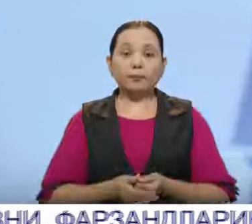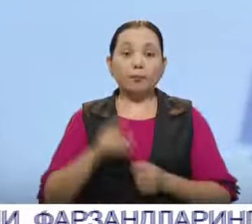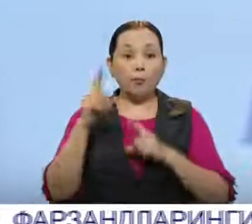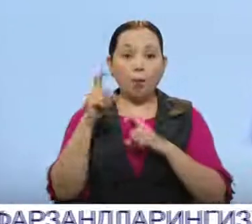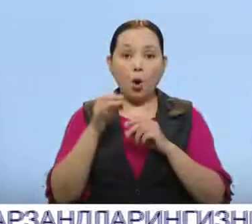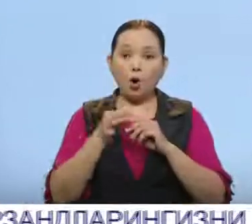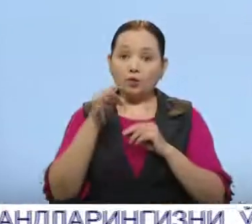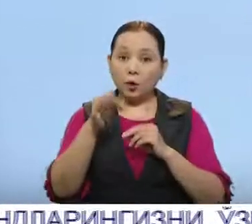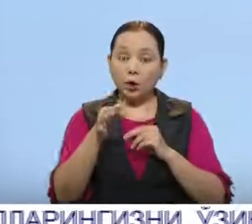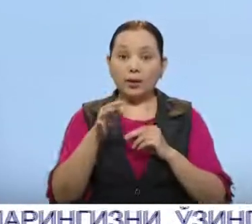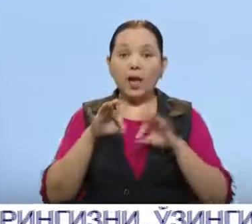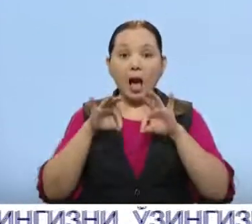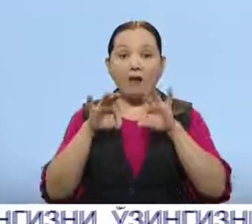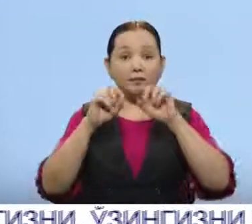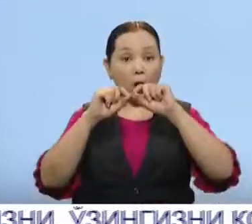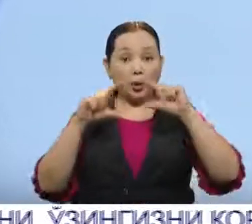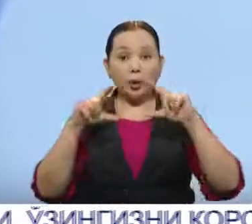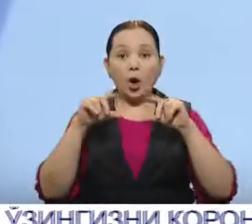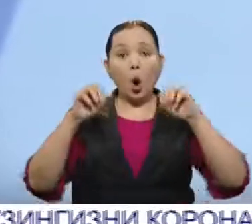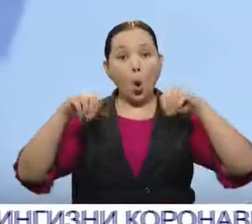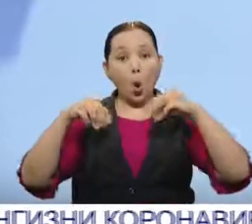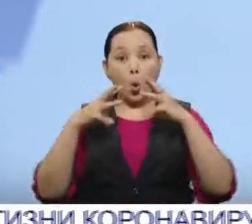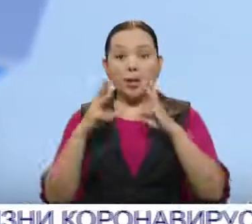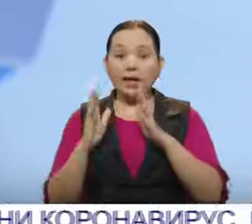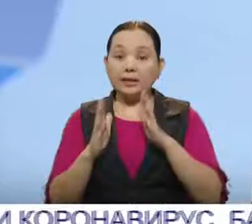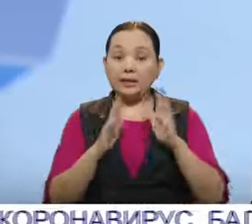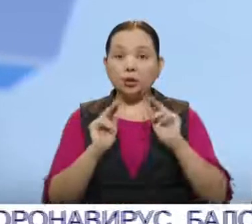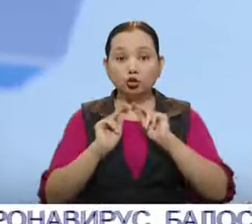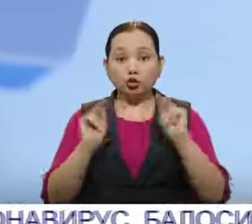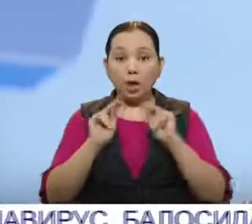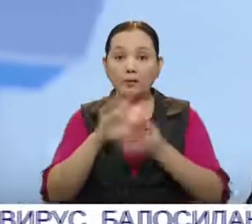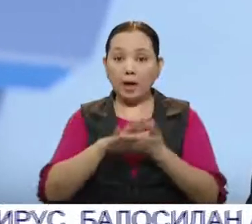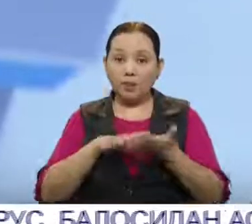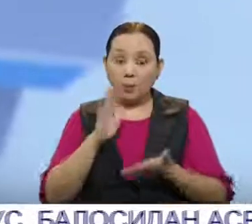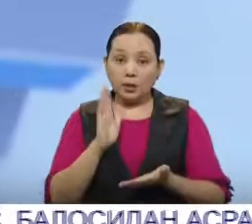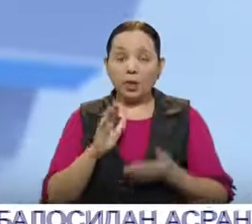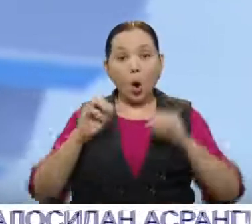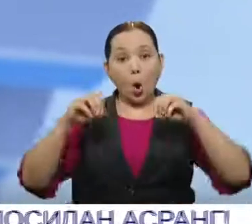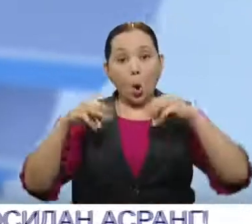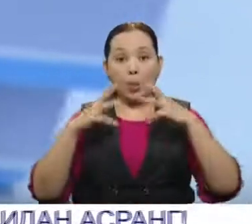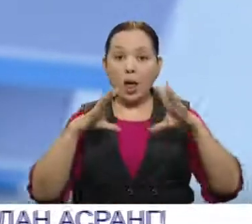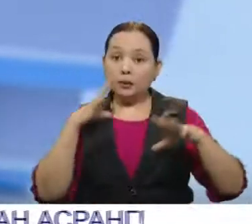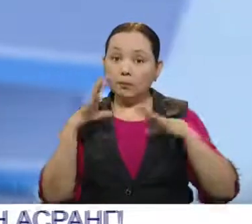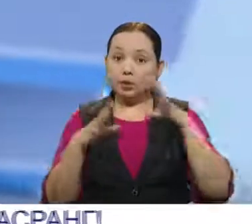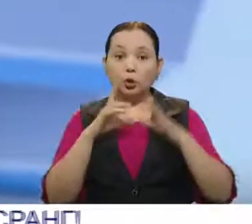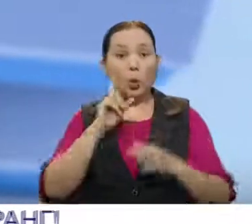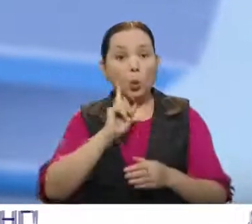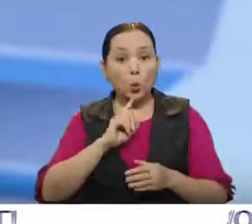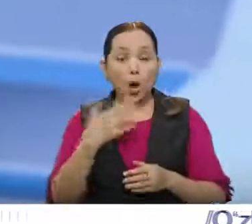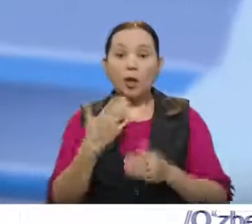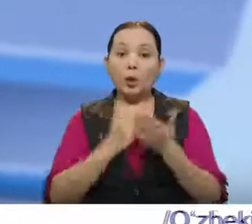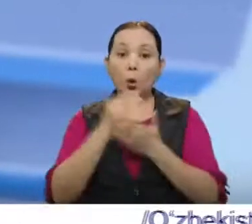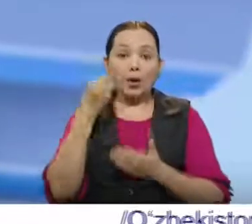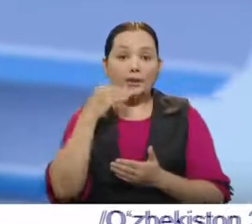Buxoro viloyatidagi avtomaktablarda onlayn tizimdagi dars jarayonlari davom etyapti. Onlayn mashg'ulotlarning qulayligi va